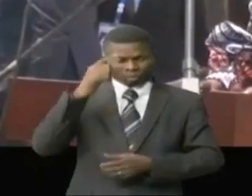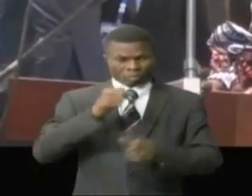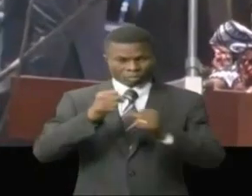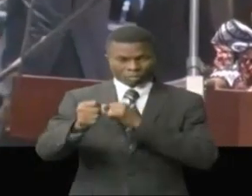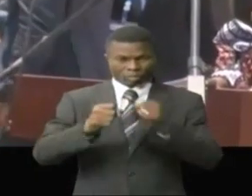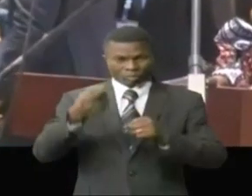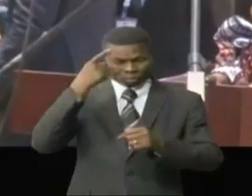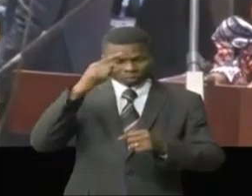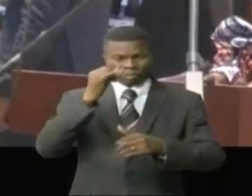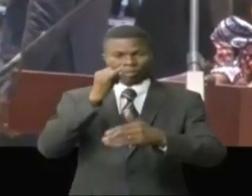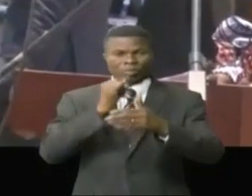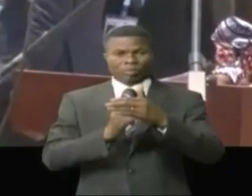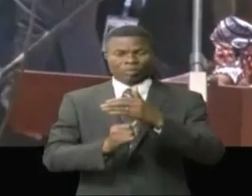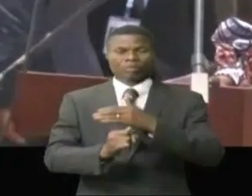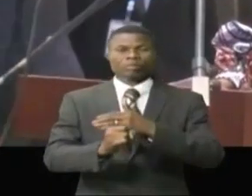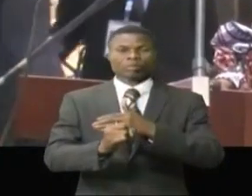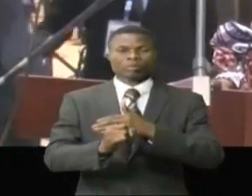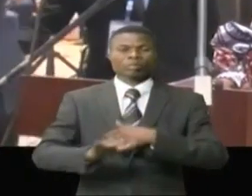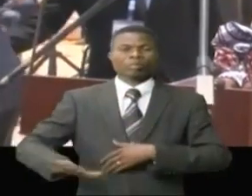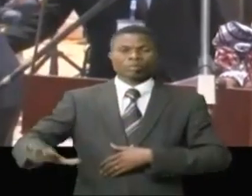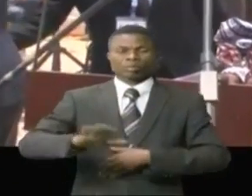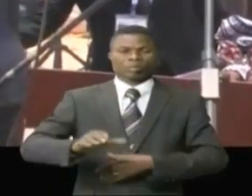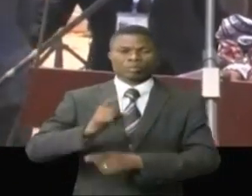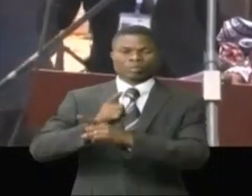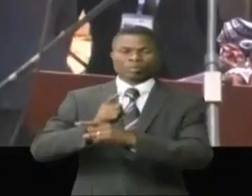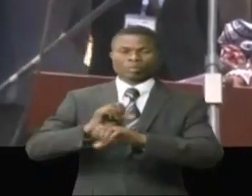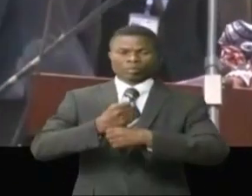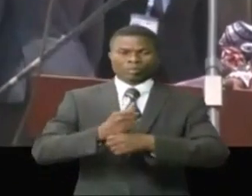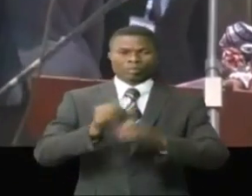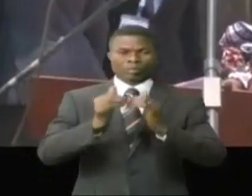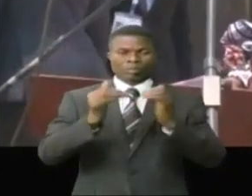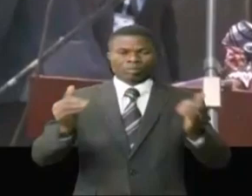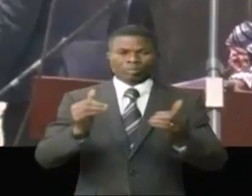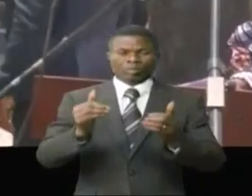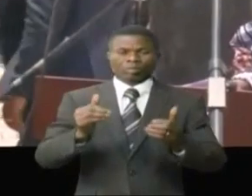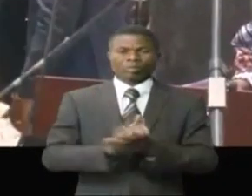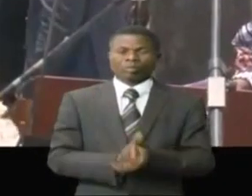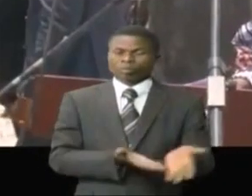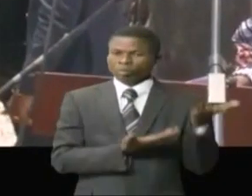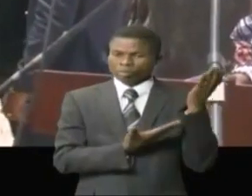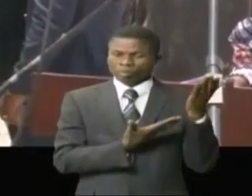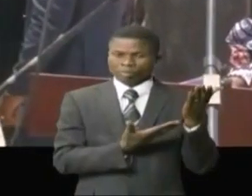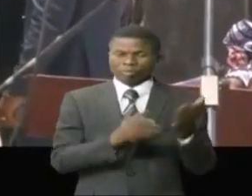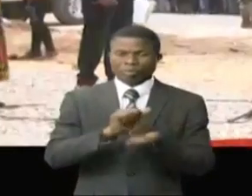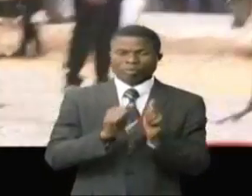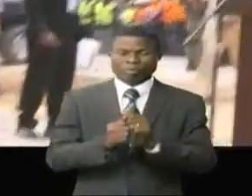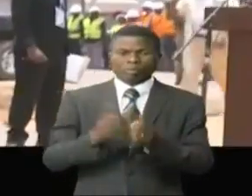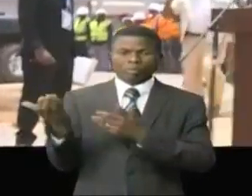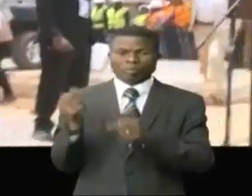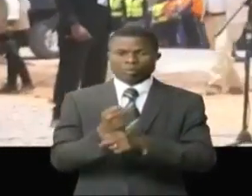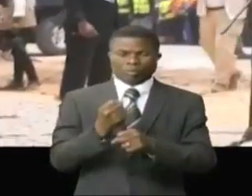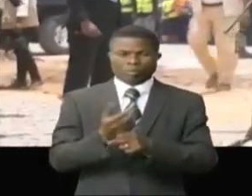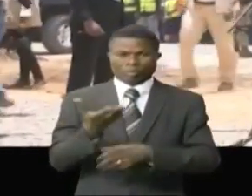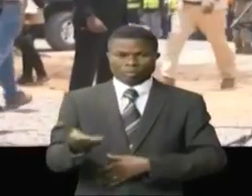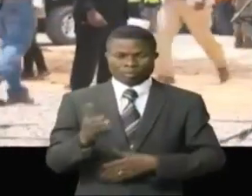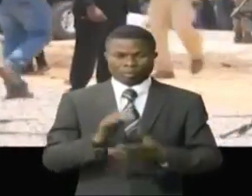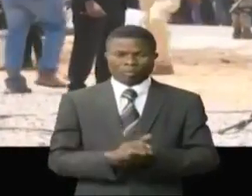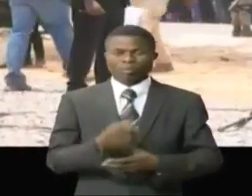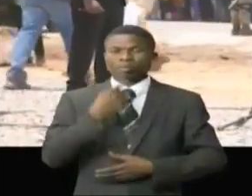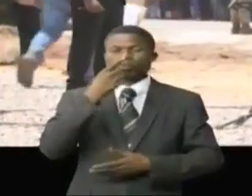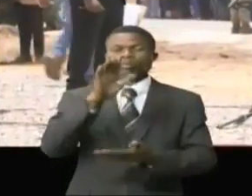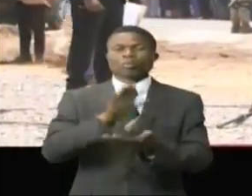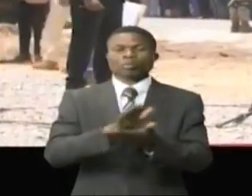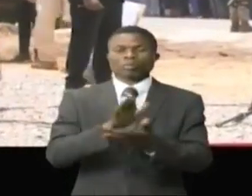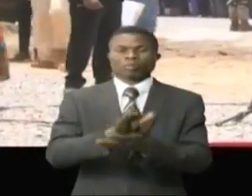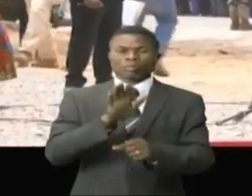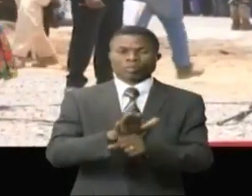pour l'intégrité de la nation et la restauration de la paix favorable au climat des affaires. Je rends mes